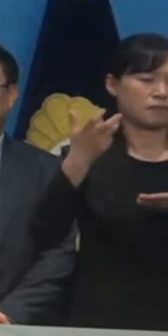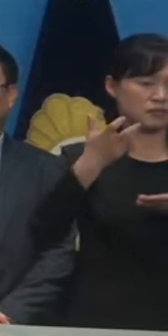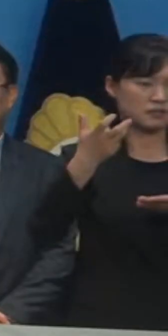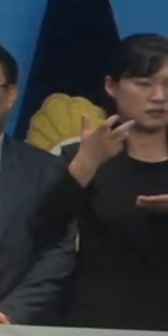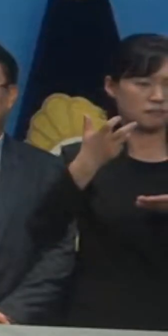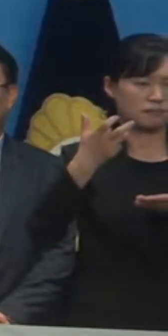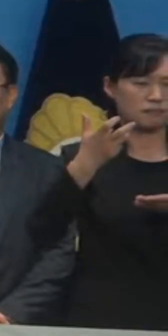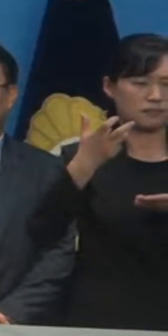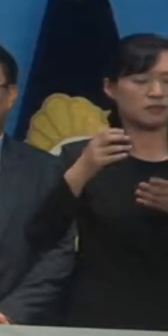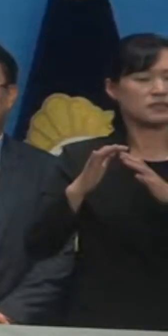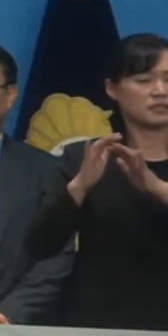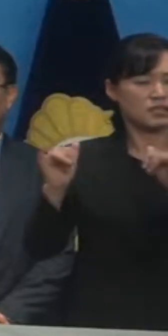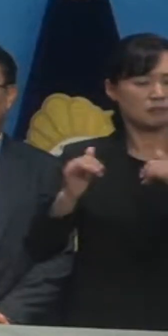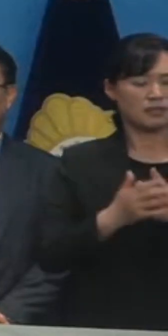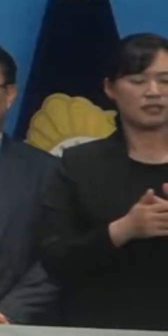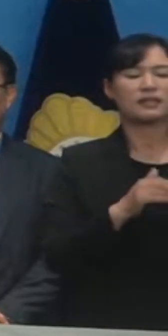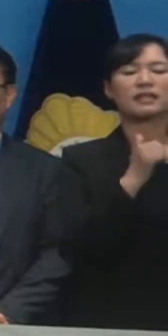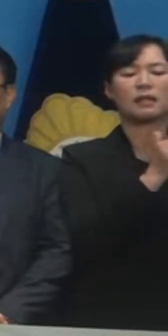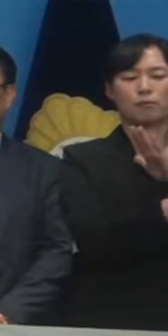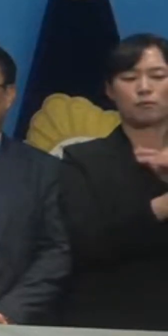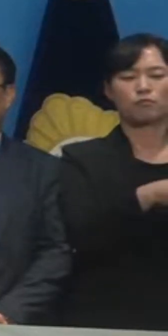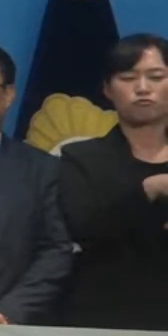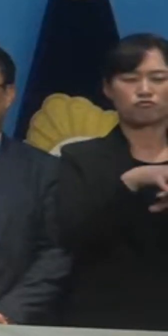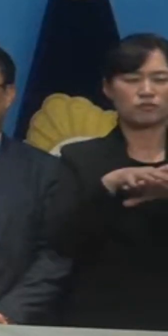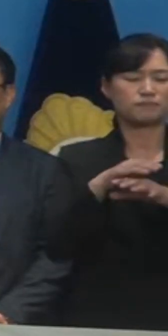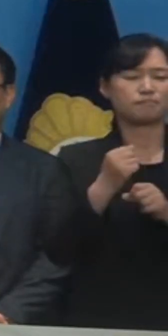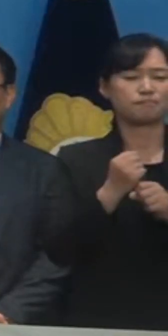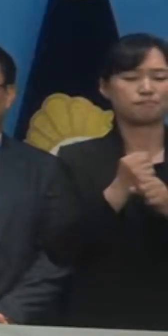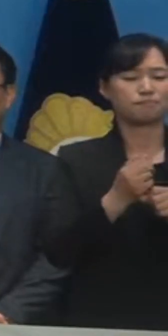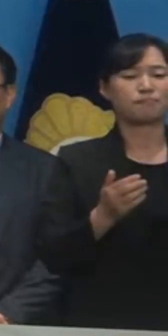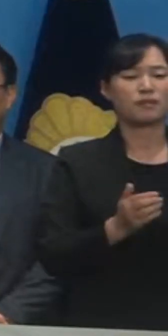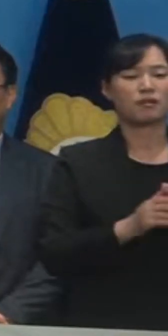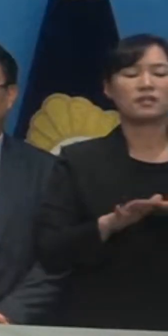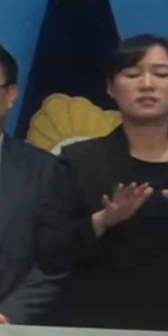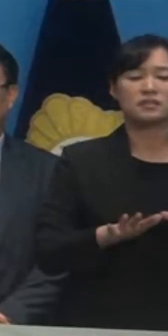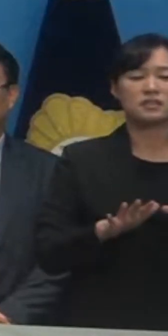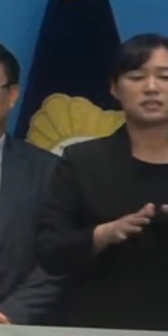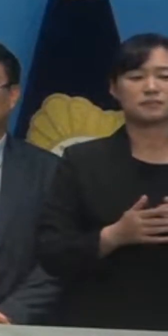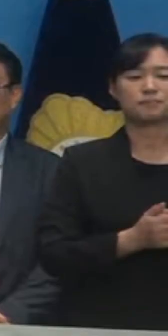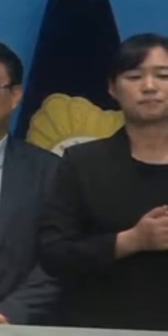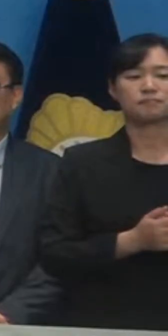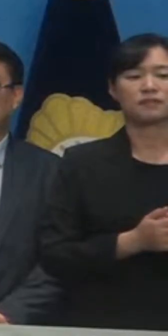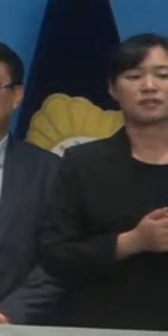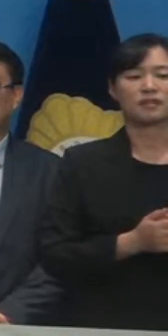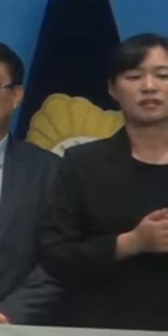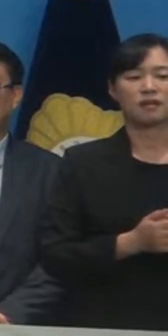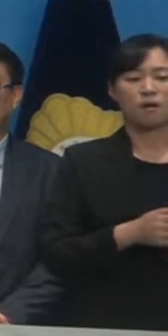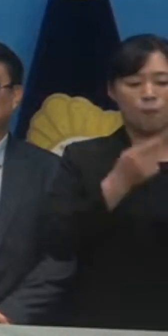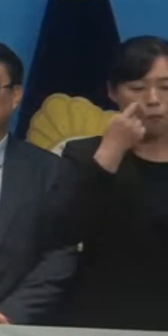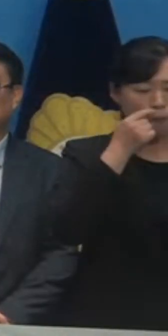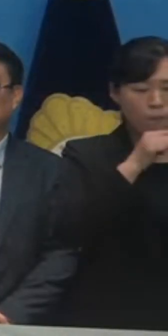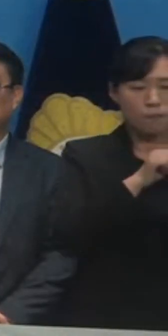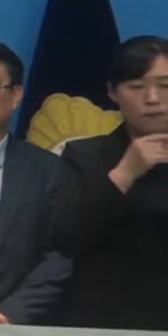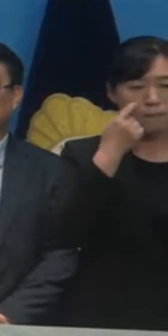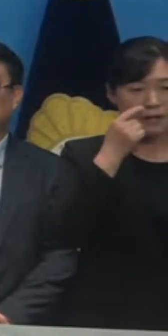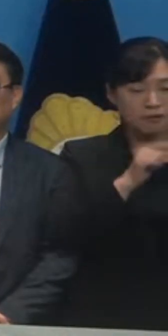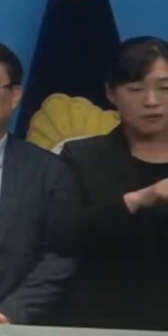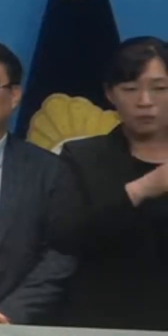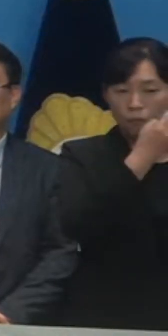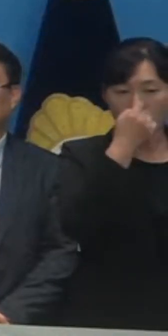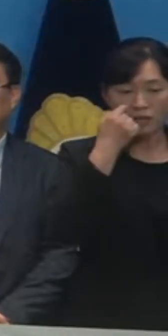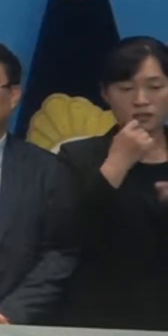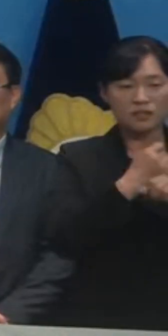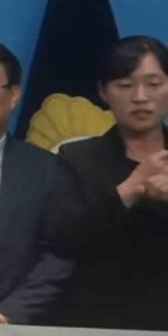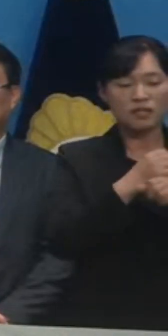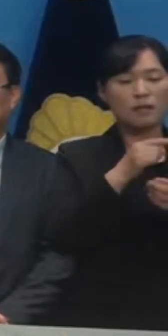180여만 명의 피해자분들이 대표들로 구성되었으며, 현재 저희 측에서 밝혀진 피해 금액은